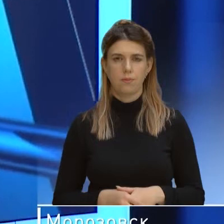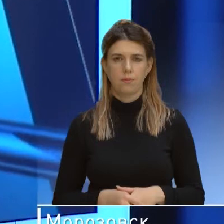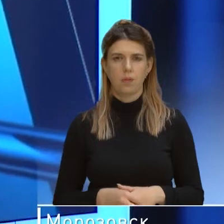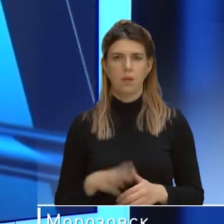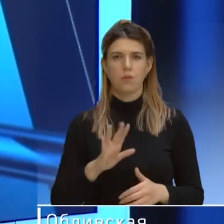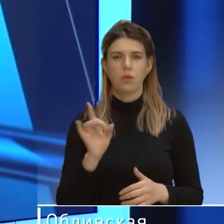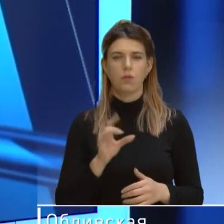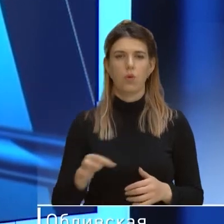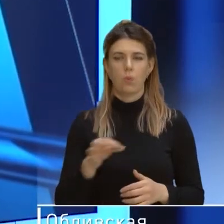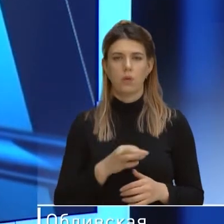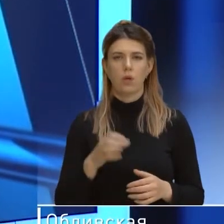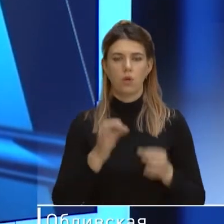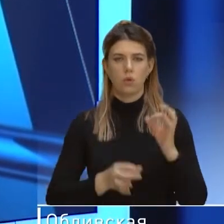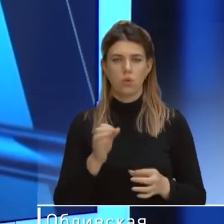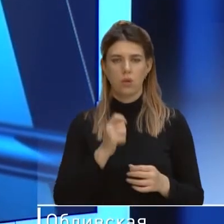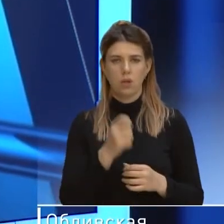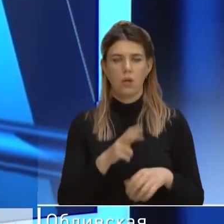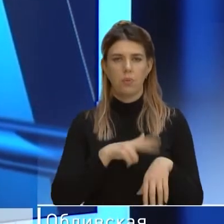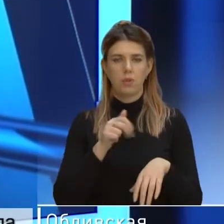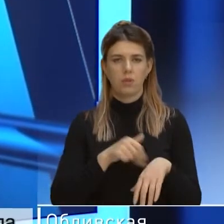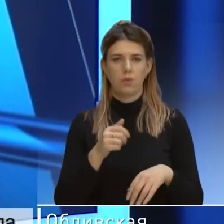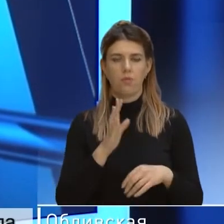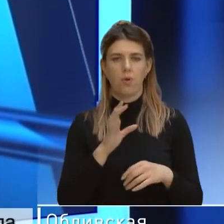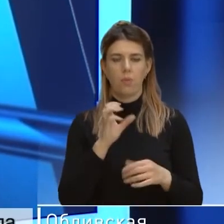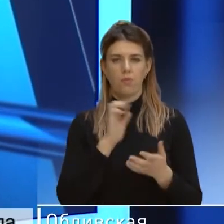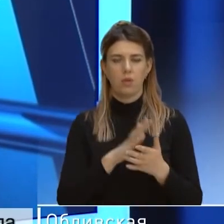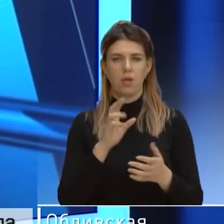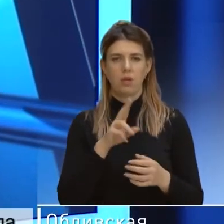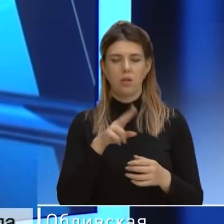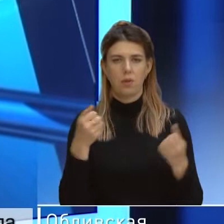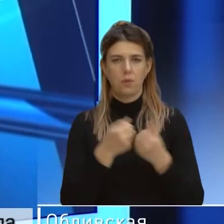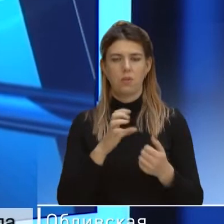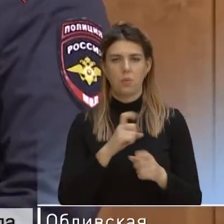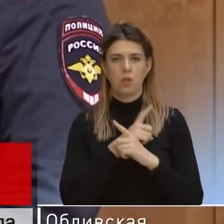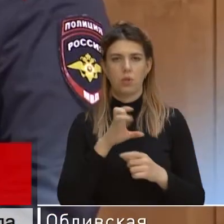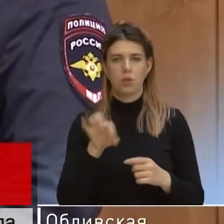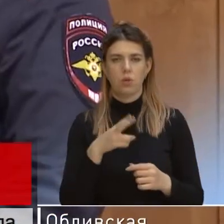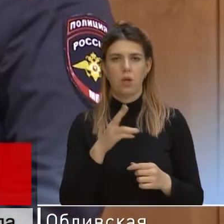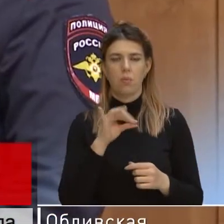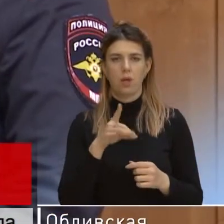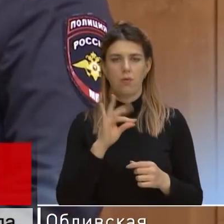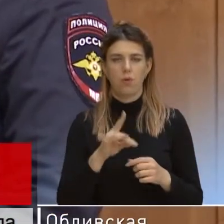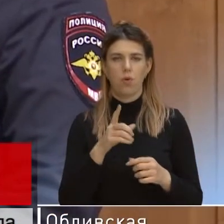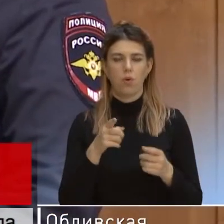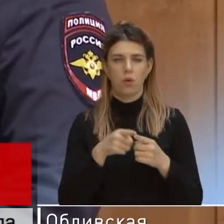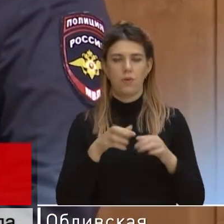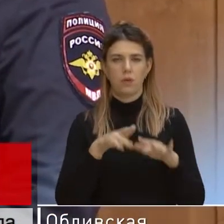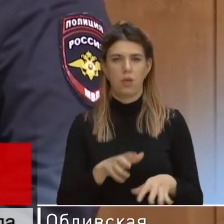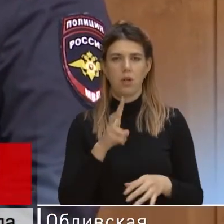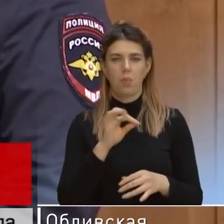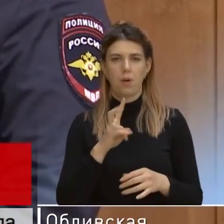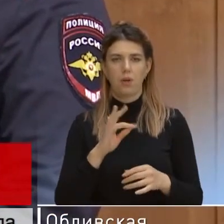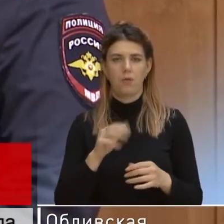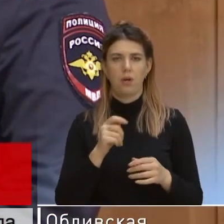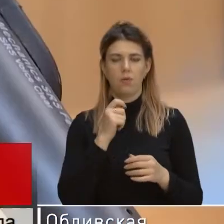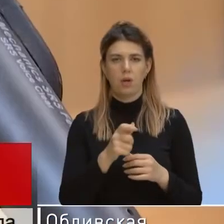в ростовской области осудили экс-полицейского обвиняемого в совершении дтп со смертельным исходом приговор по уголовному делу романа лобанова